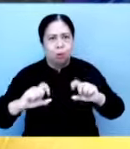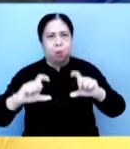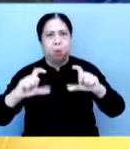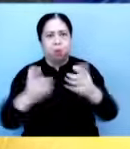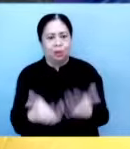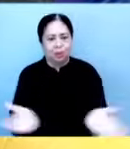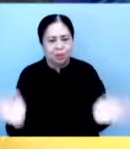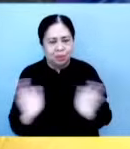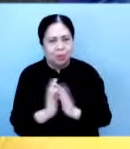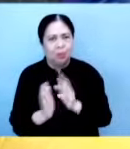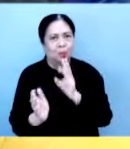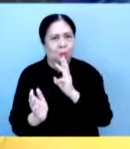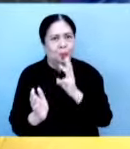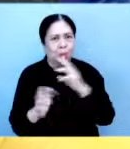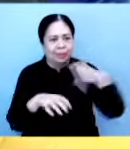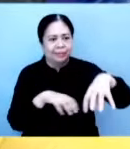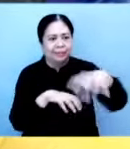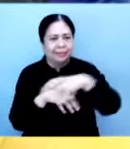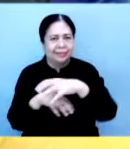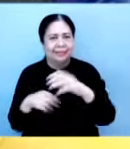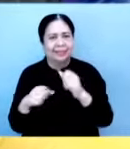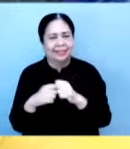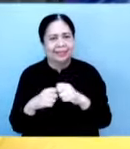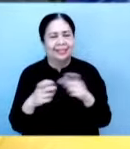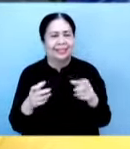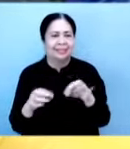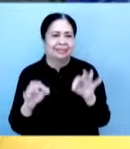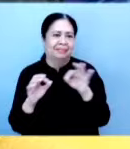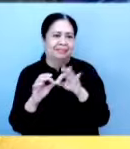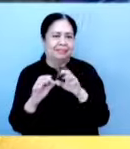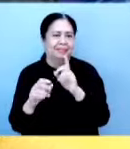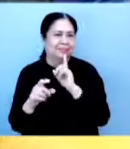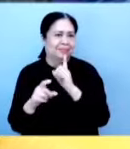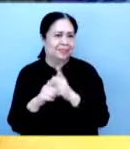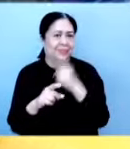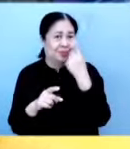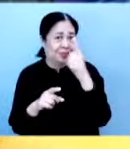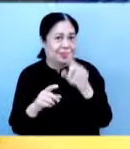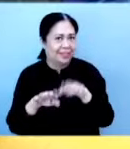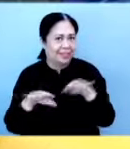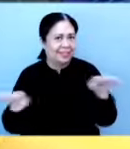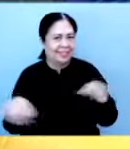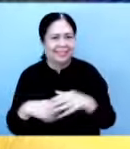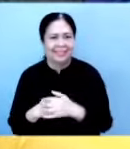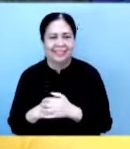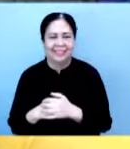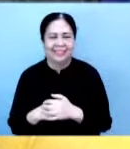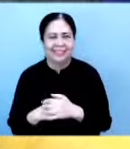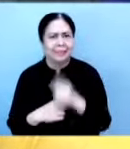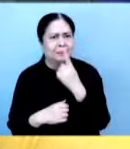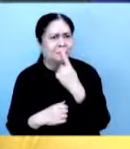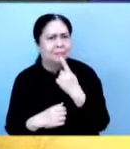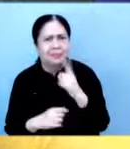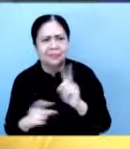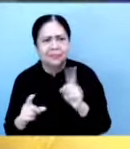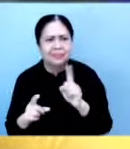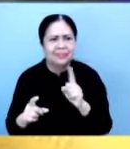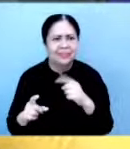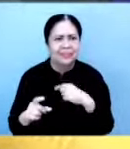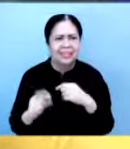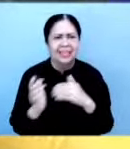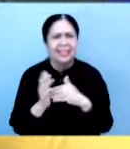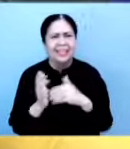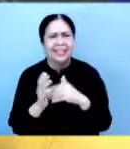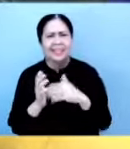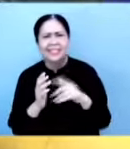balde sa gilid pang core memory na ang peg niyan lalo na sa mga bata di ba Anong sinabi mo mawi medyo Maingay kasi dito eh